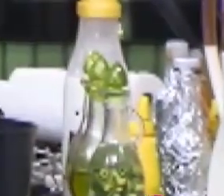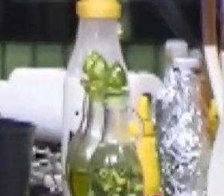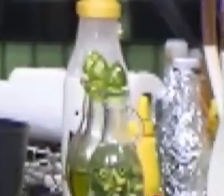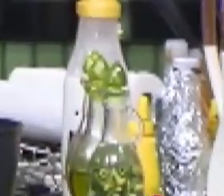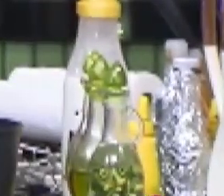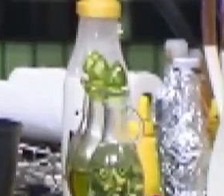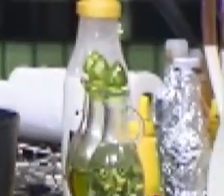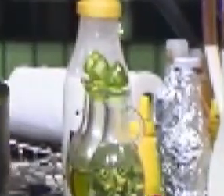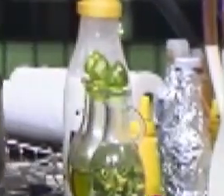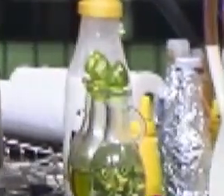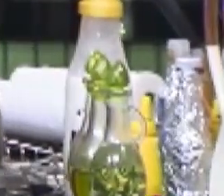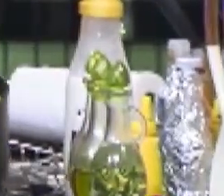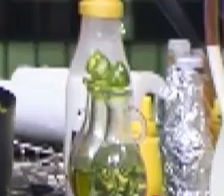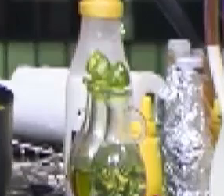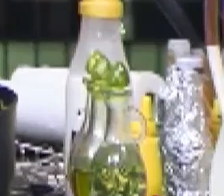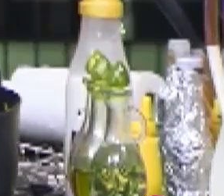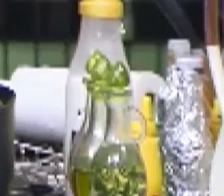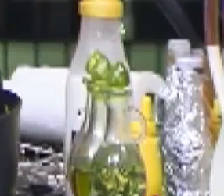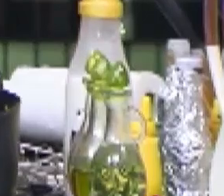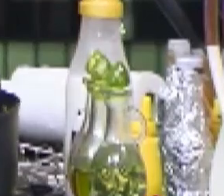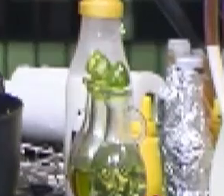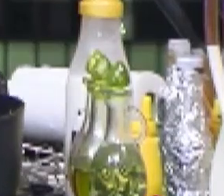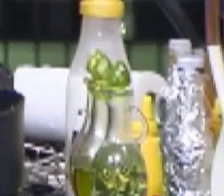نفس الخلطه بس زودنا عليه